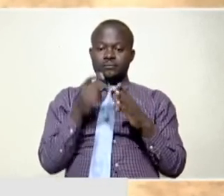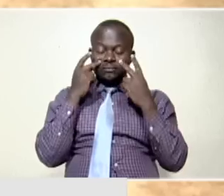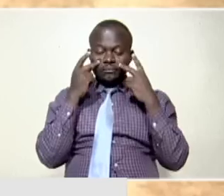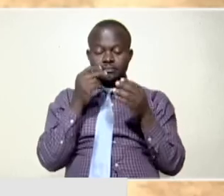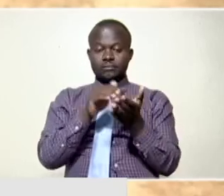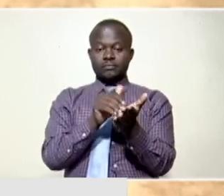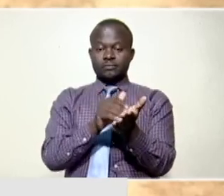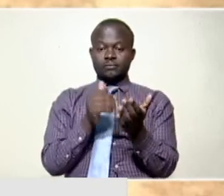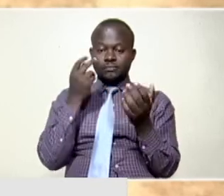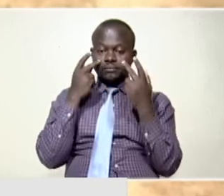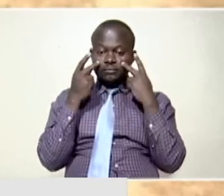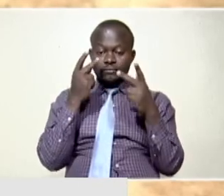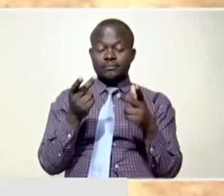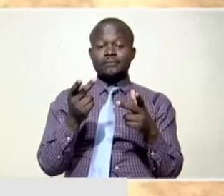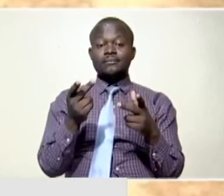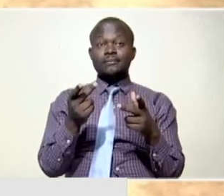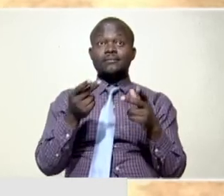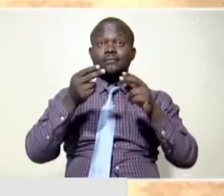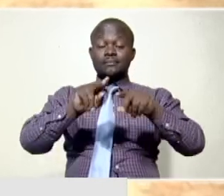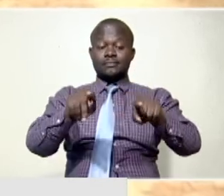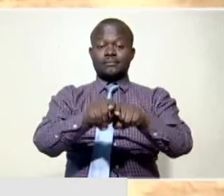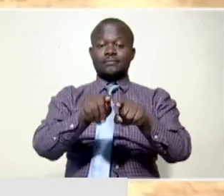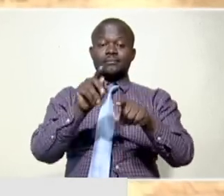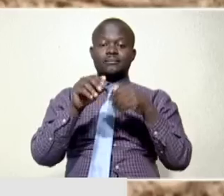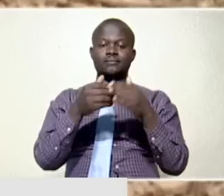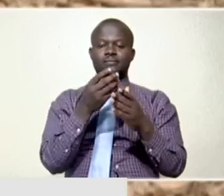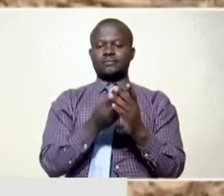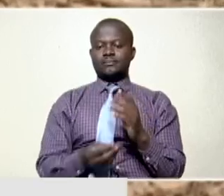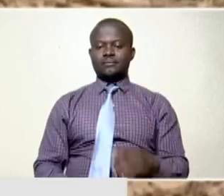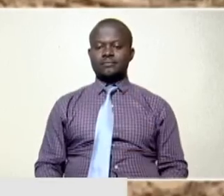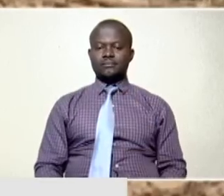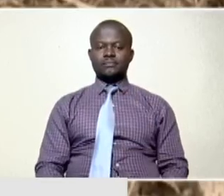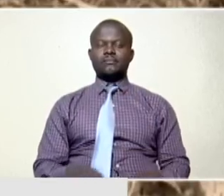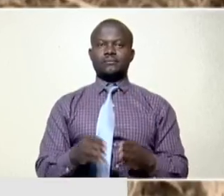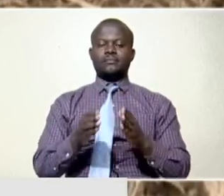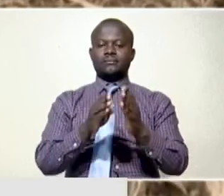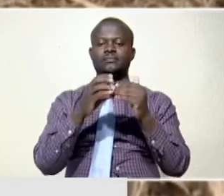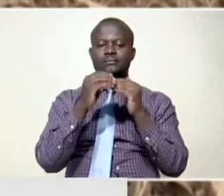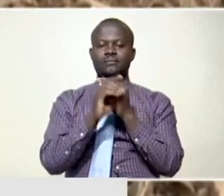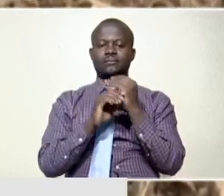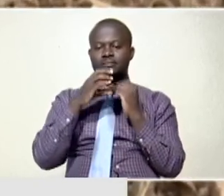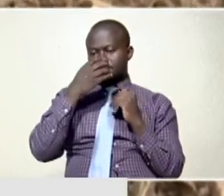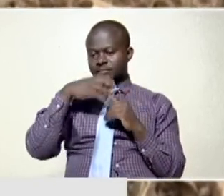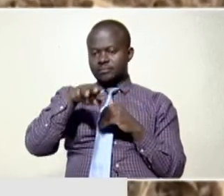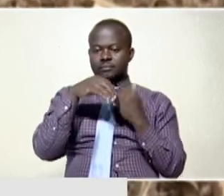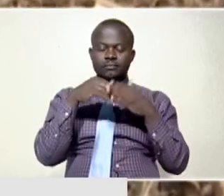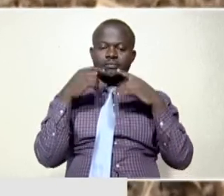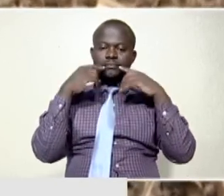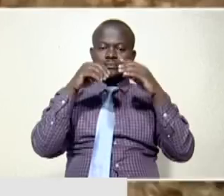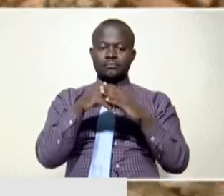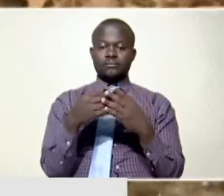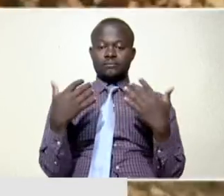isabune. Iyo byagenze gutyo ubwo abaturage turahomba. Uyu ni umuhanda ubuyobozi bw'akarere ka Muhanga buvuga ko ukiri mu